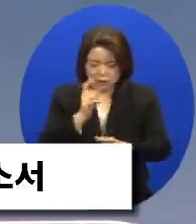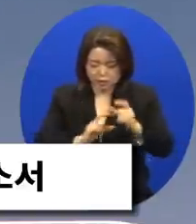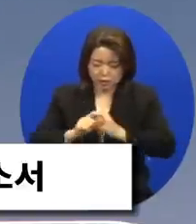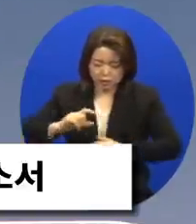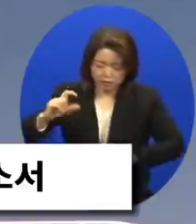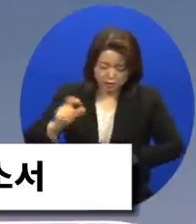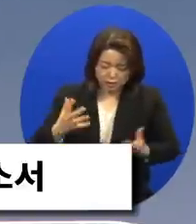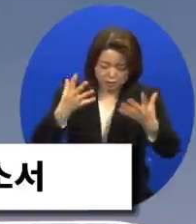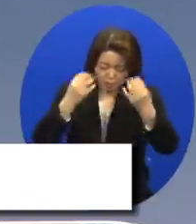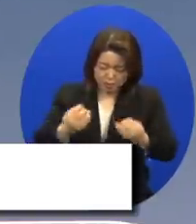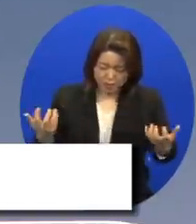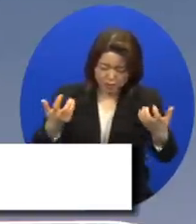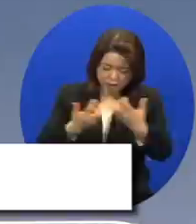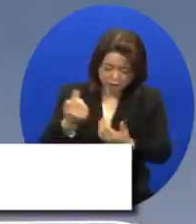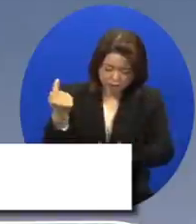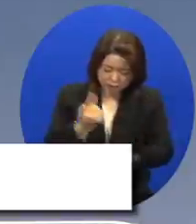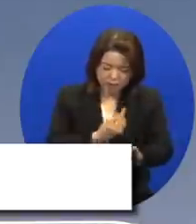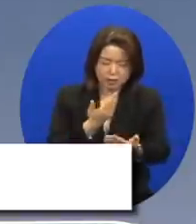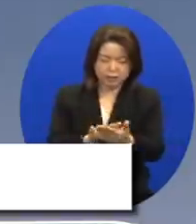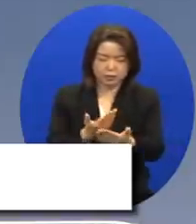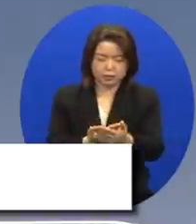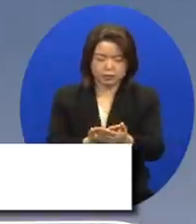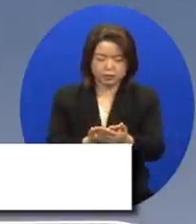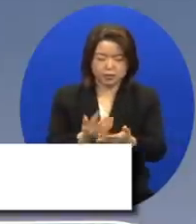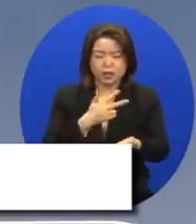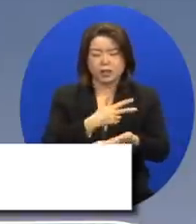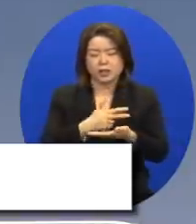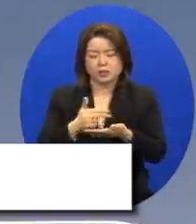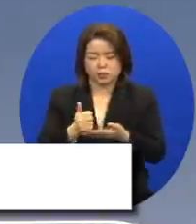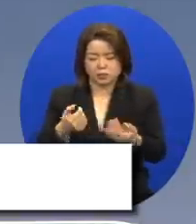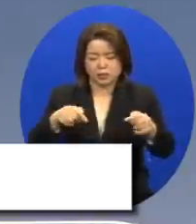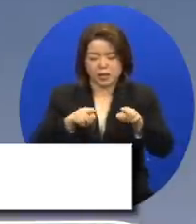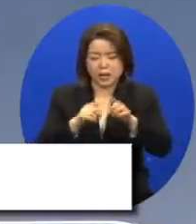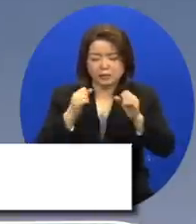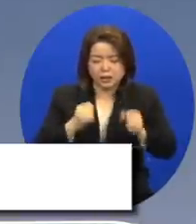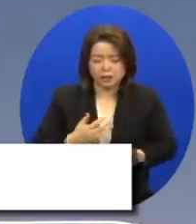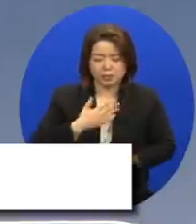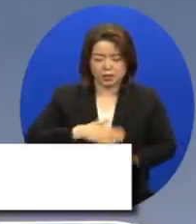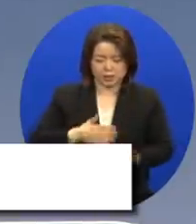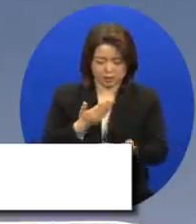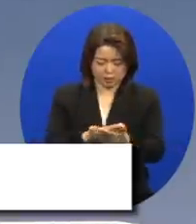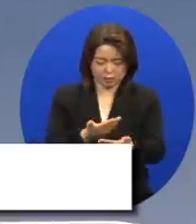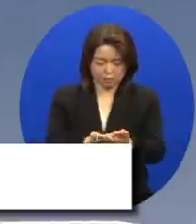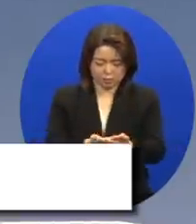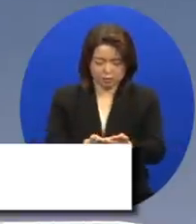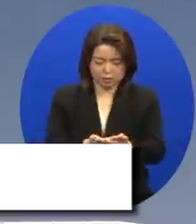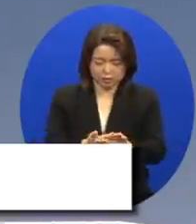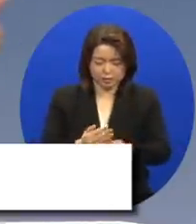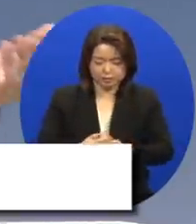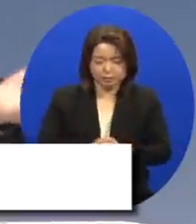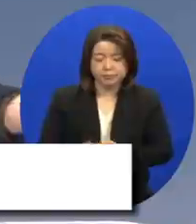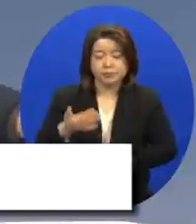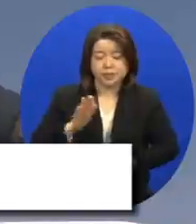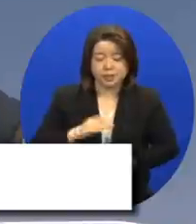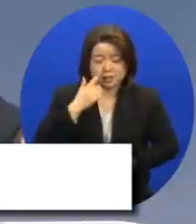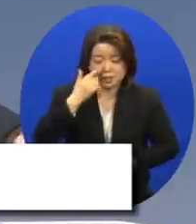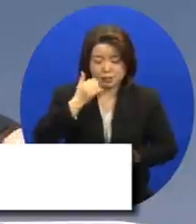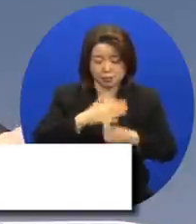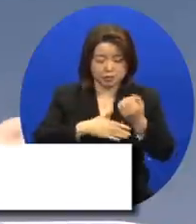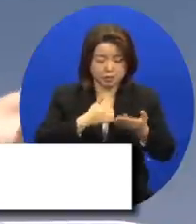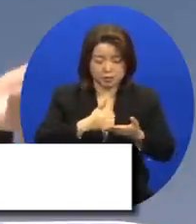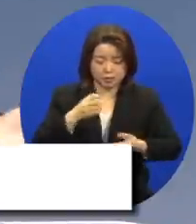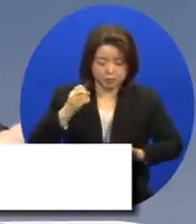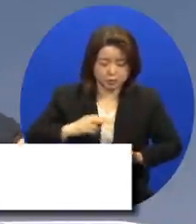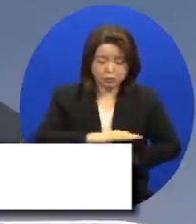임하여 주소서 주님이 함께하심을 알게 하소서 그런 아버지 하나님 또